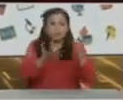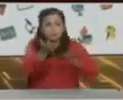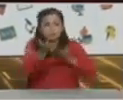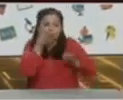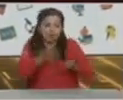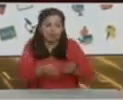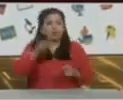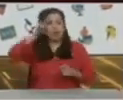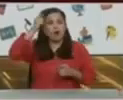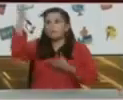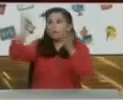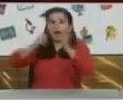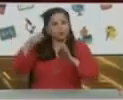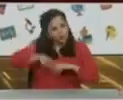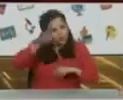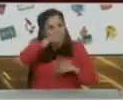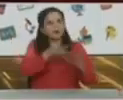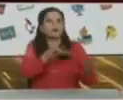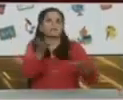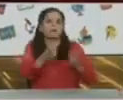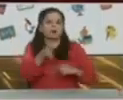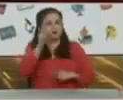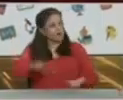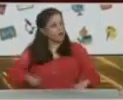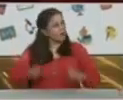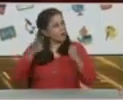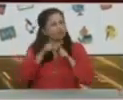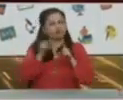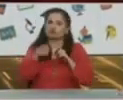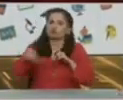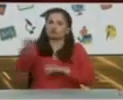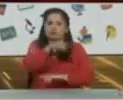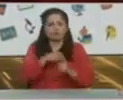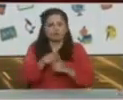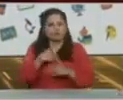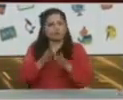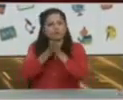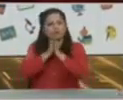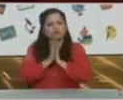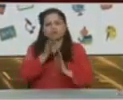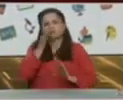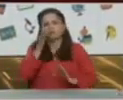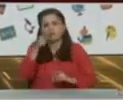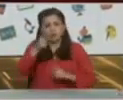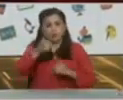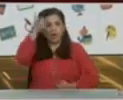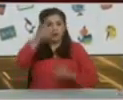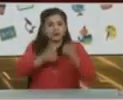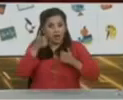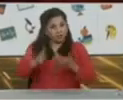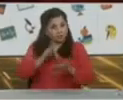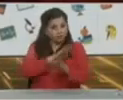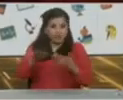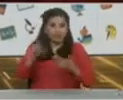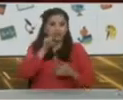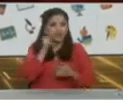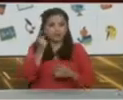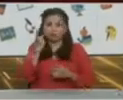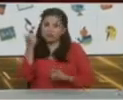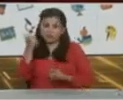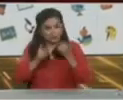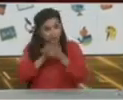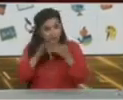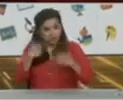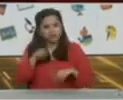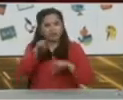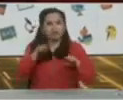मंत्र बनाना। मेरा एक आग्रह है, जब आपकी बोर्ड परीक्षाएं समाप्त हो जाएं, तो परिवार